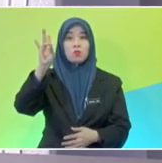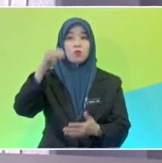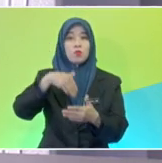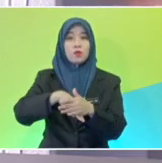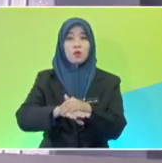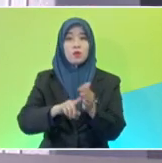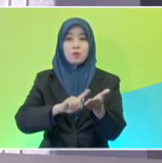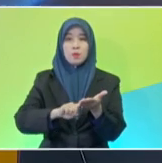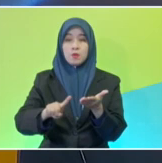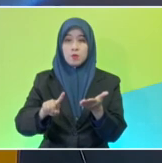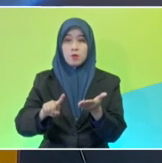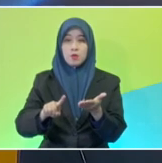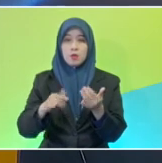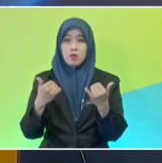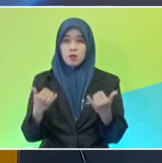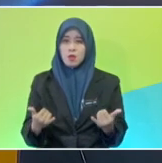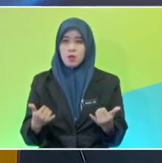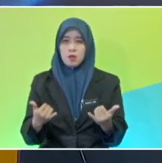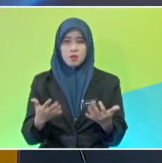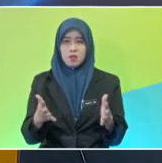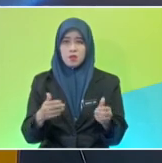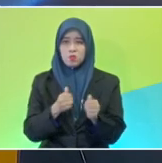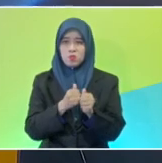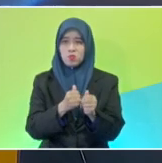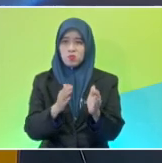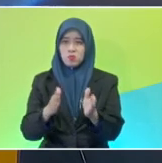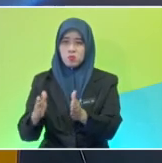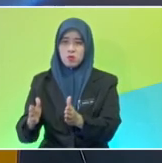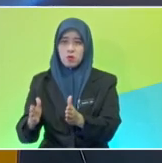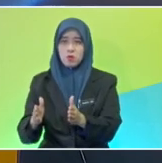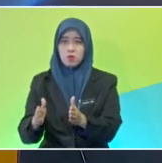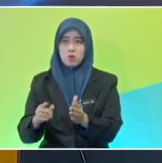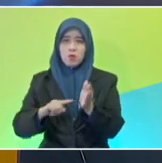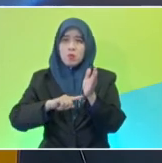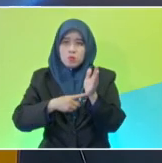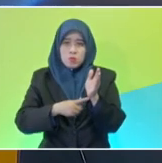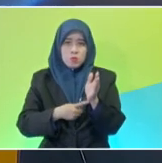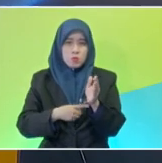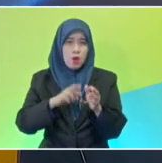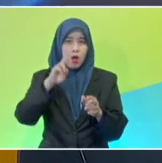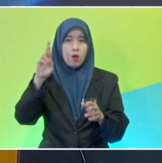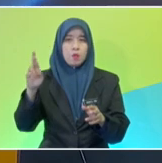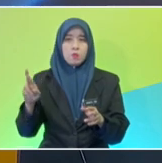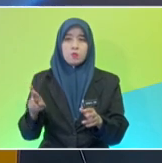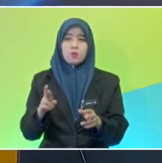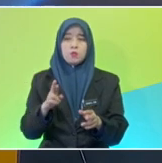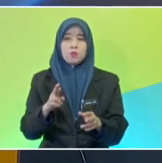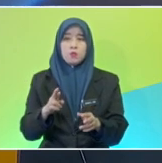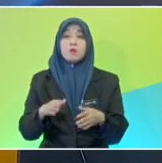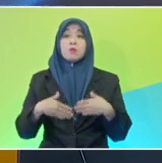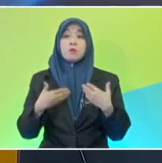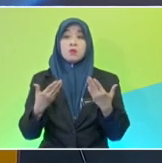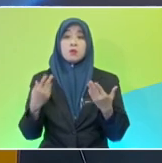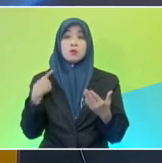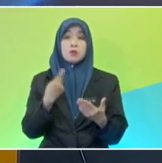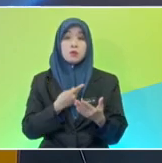Sekarang dia tak ikut susunan ni Akmal. Betul lah, tiba-tiba bermula pula hari Rabu. Jadi macam mana kita nak